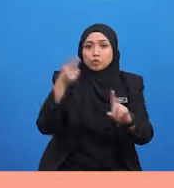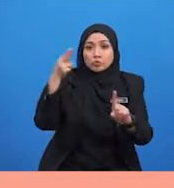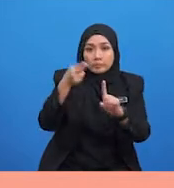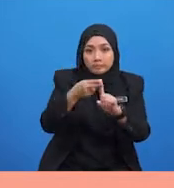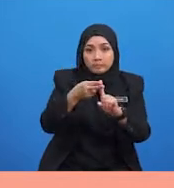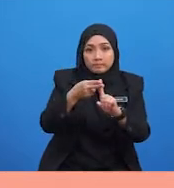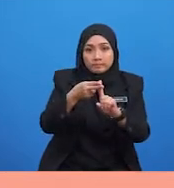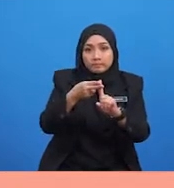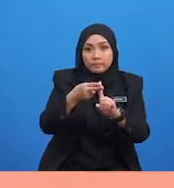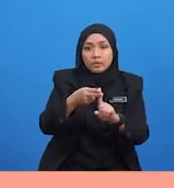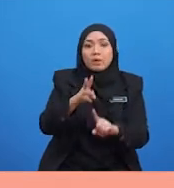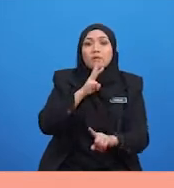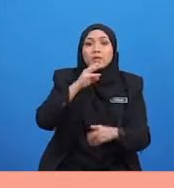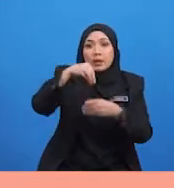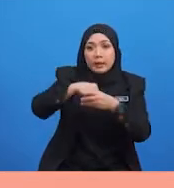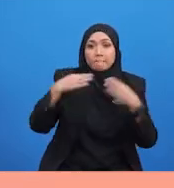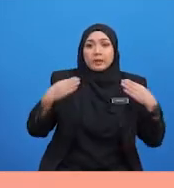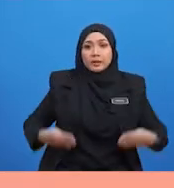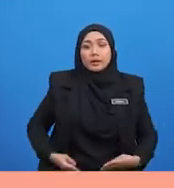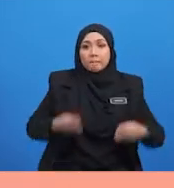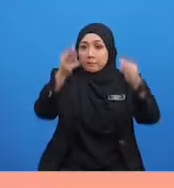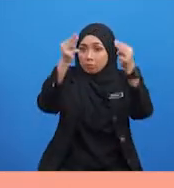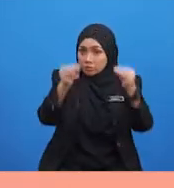utama air dalam badan manusia